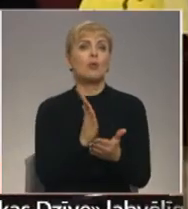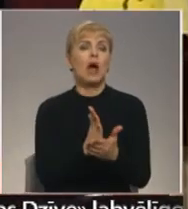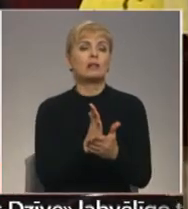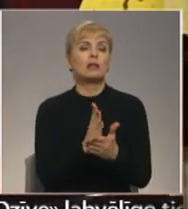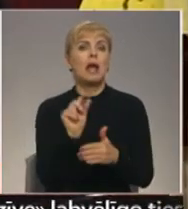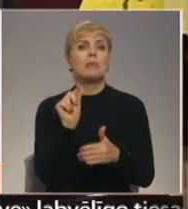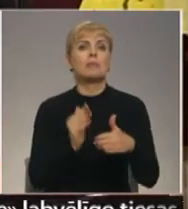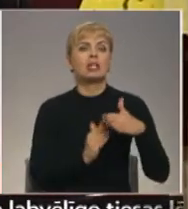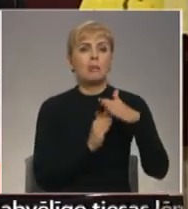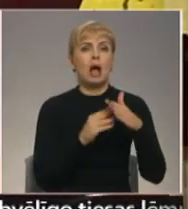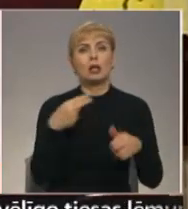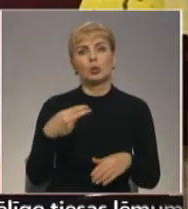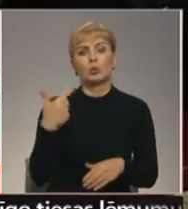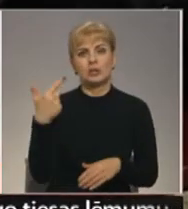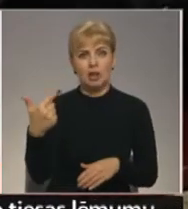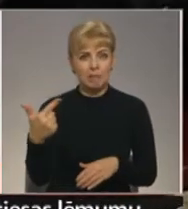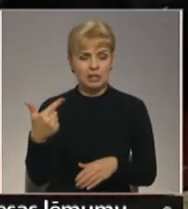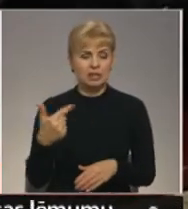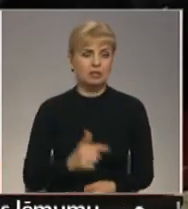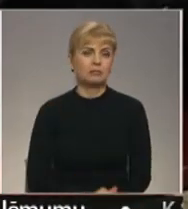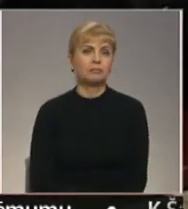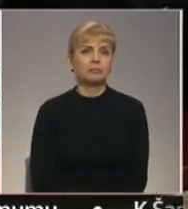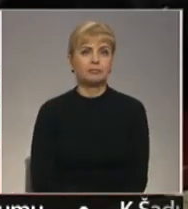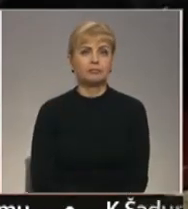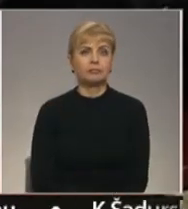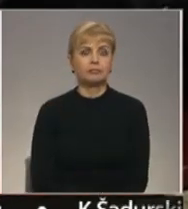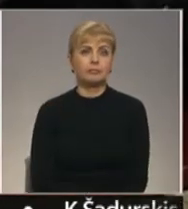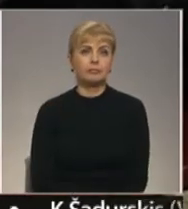vidusskolēnu skaitu 27. Ines Ķester, Aigars Brečs, TV Kurzeme.